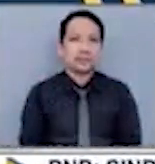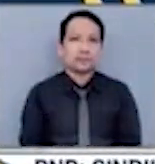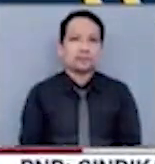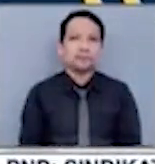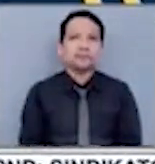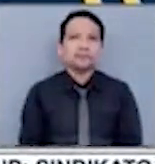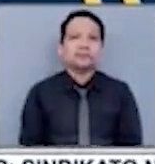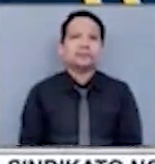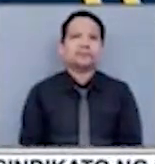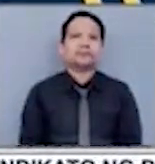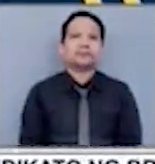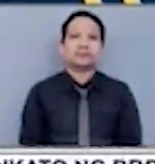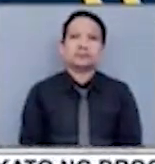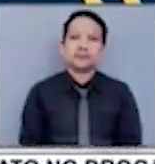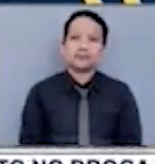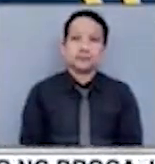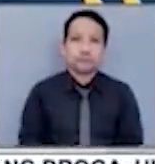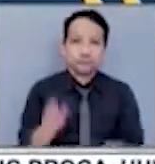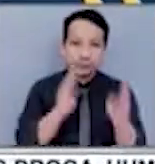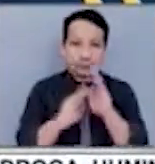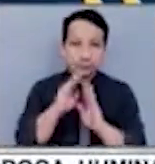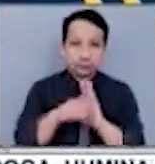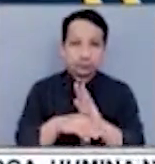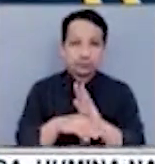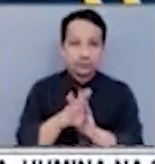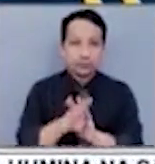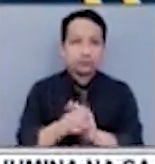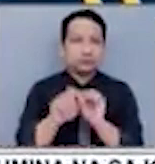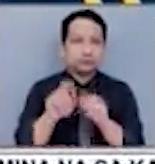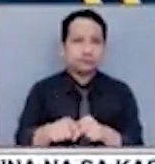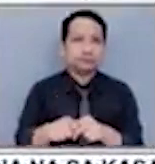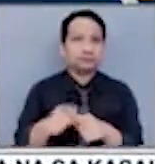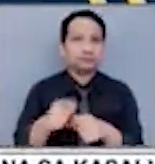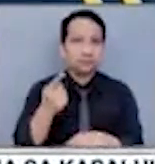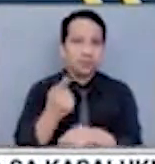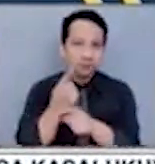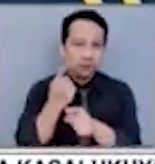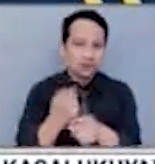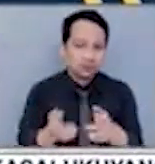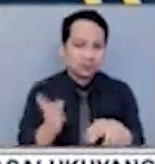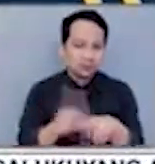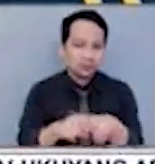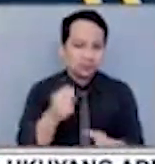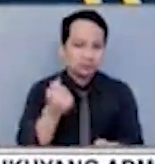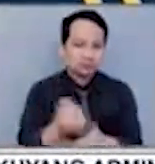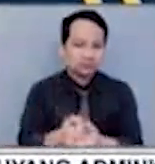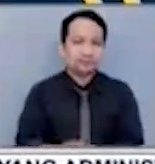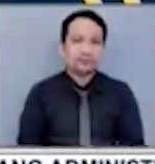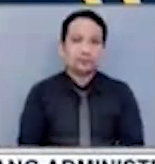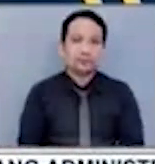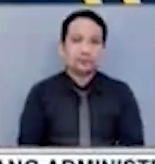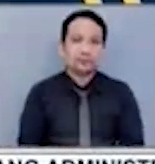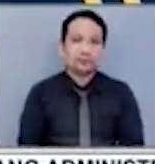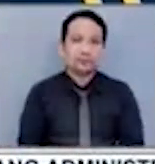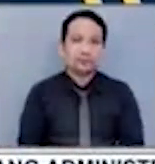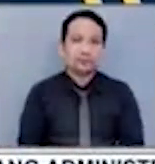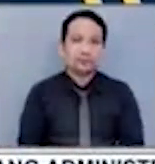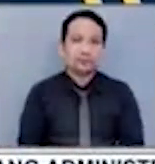sa gitna ng krisis at inflation, lahat ay karapat dapat tataasan ang sweldo. Panahunaan niya para pag-aralan ng